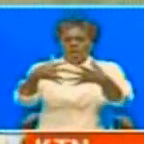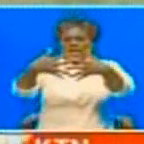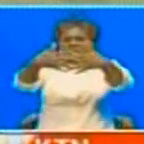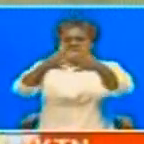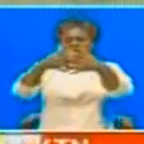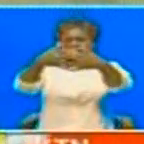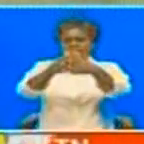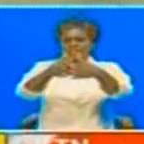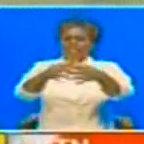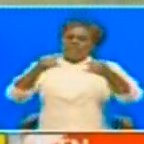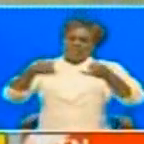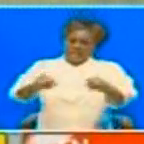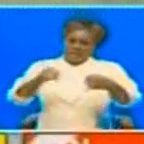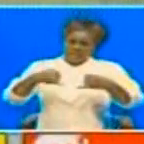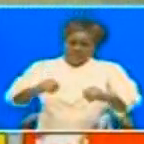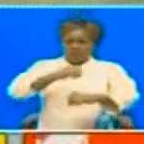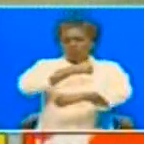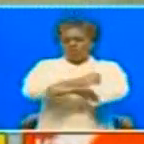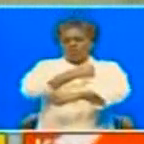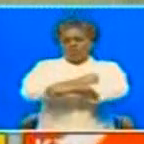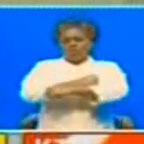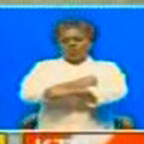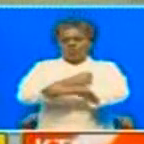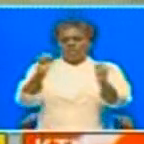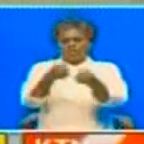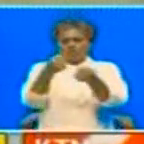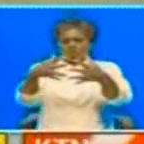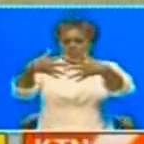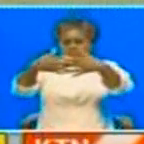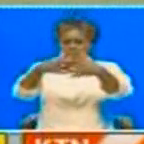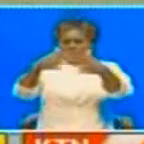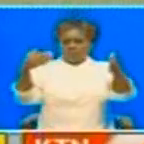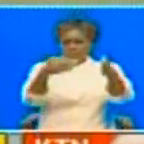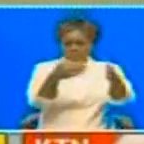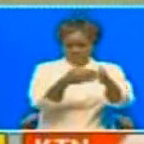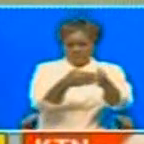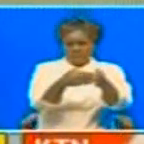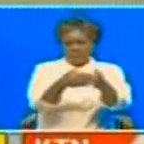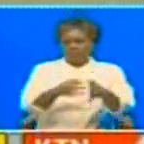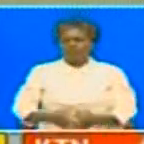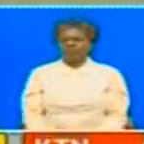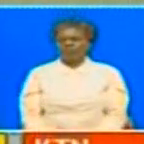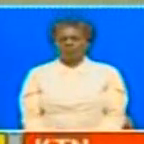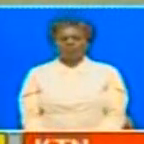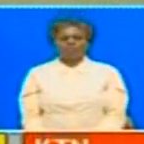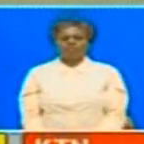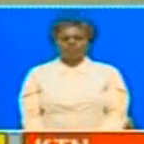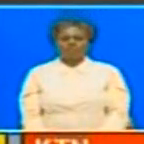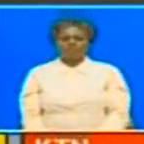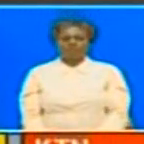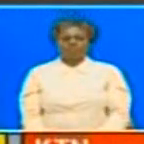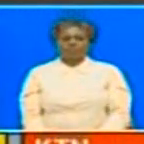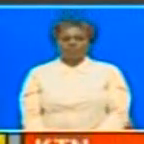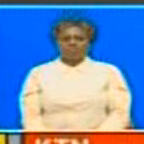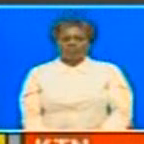hiyo. Jitihada za shule za kutaka kubomoa lango hilo ziligonga mwamba. Elvis Kosgei na taarifa hiyo.